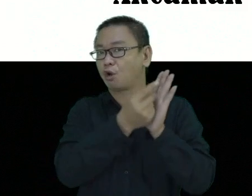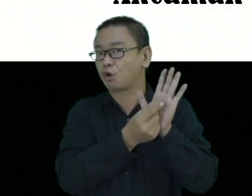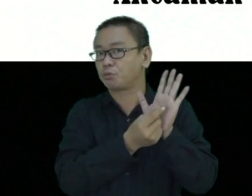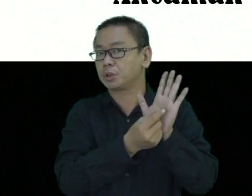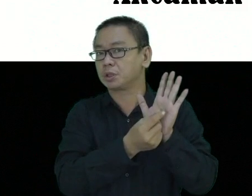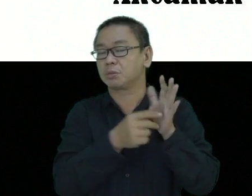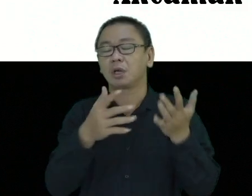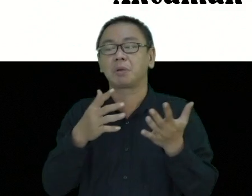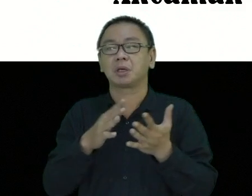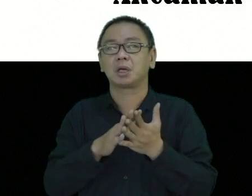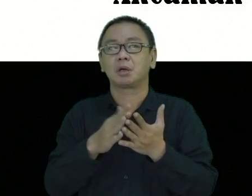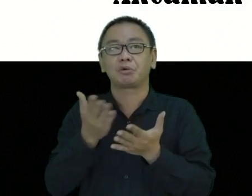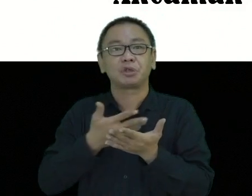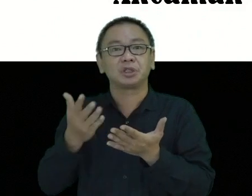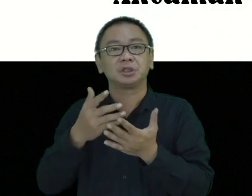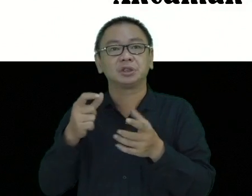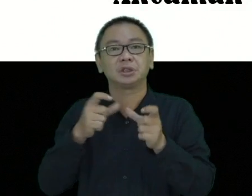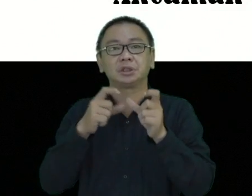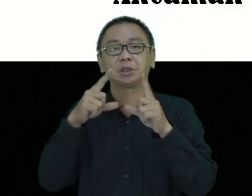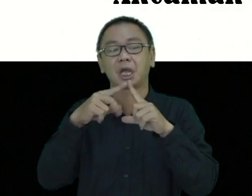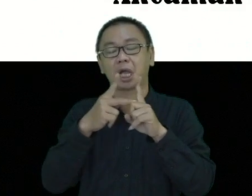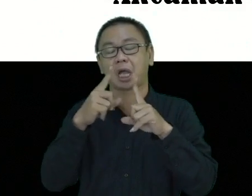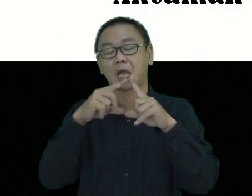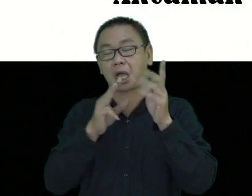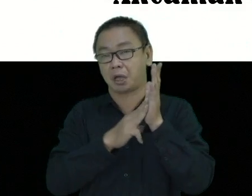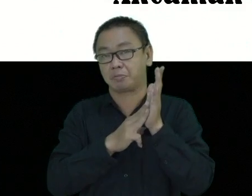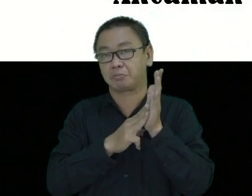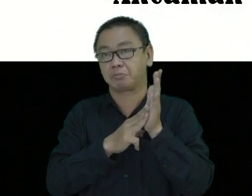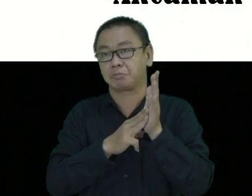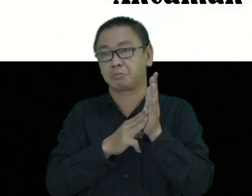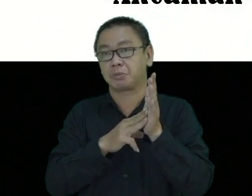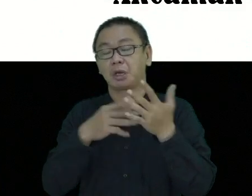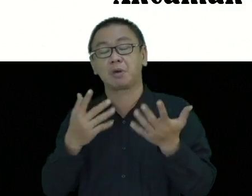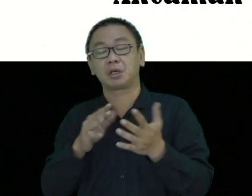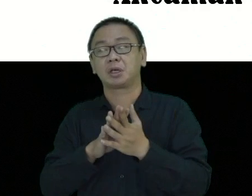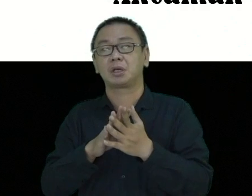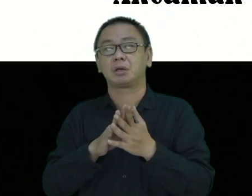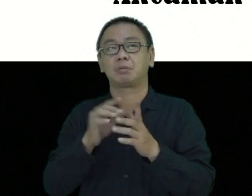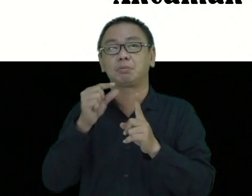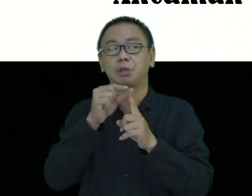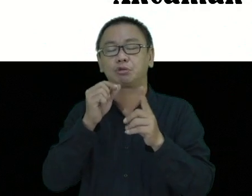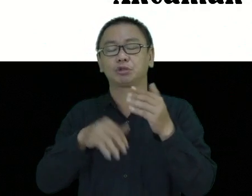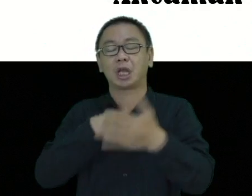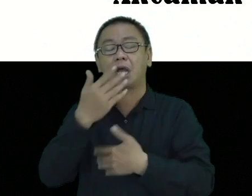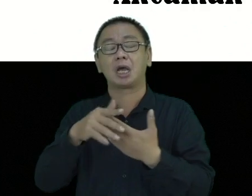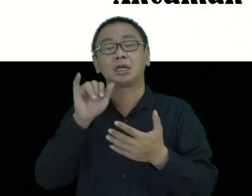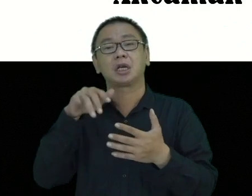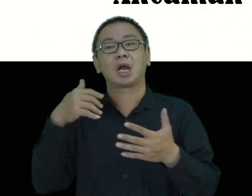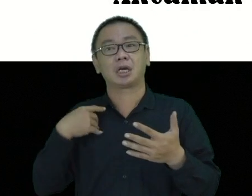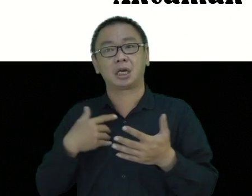yang ada? Bagaimana dengan perusahaan-perusahaan yang ada? Apa yang terjadi?